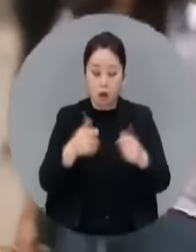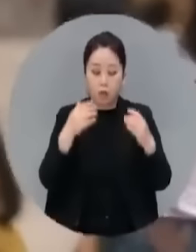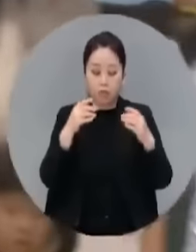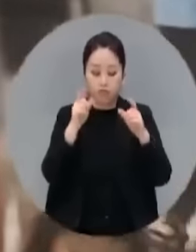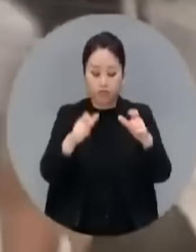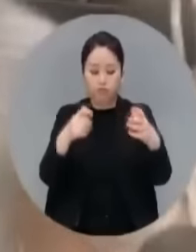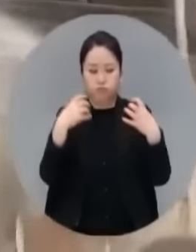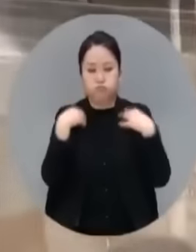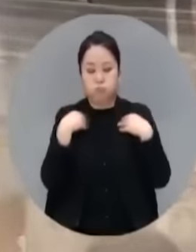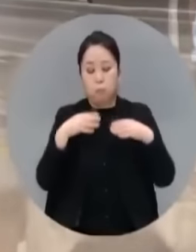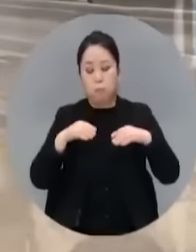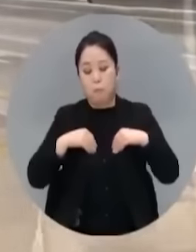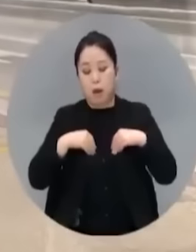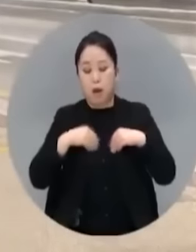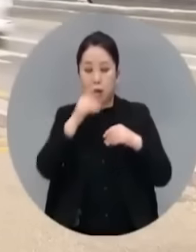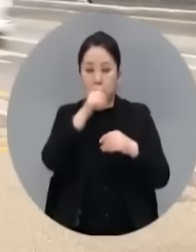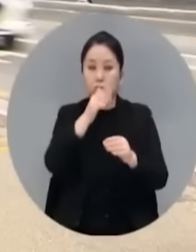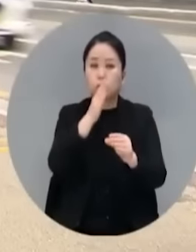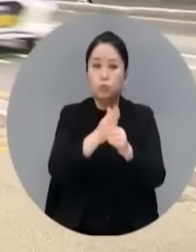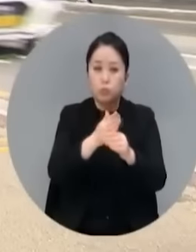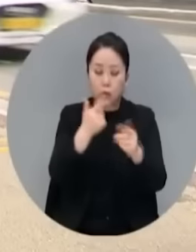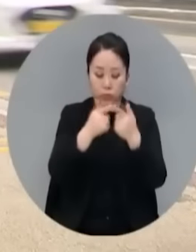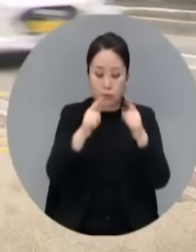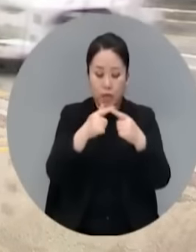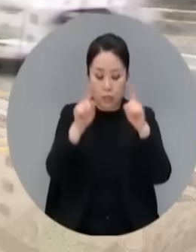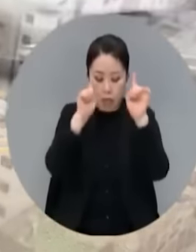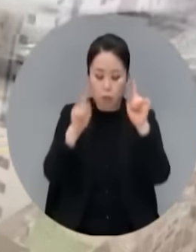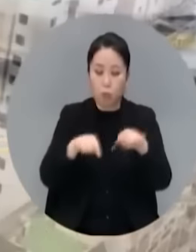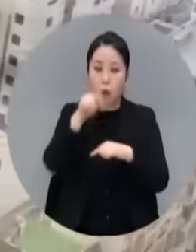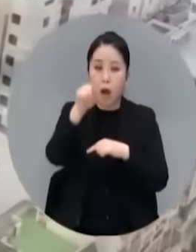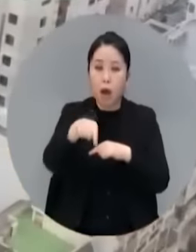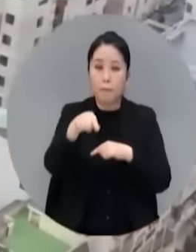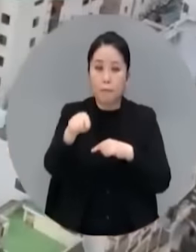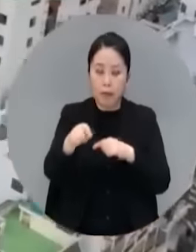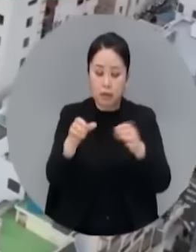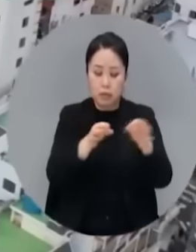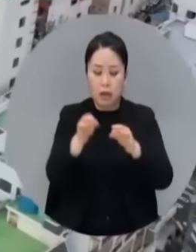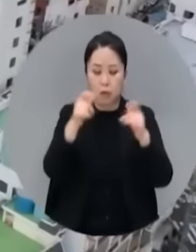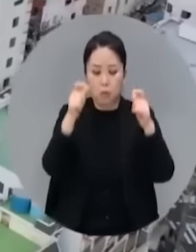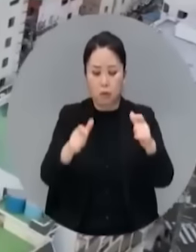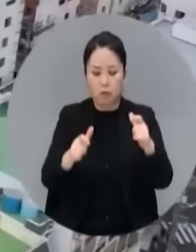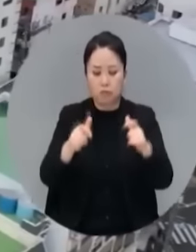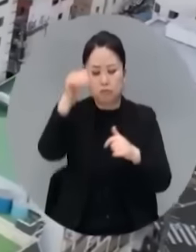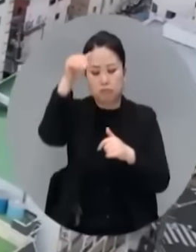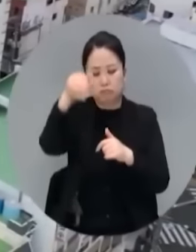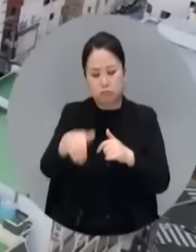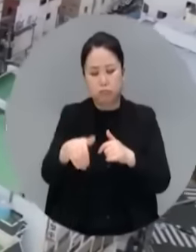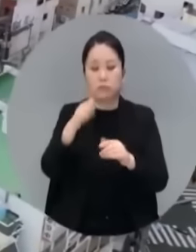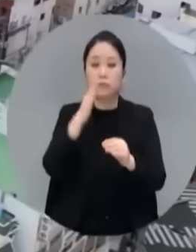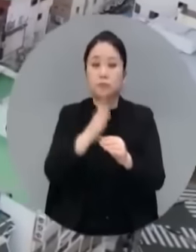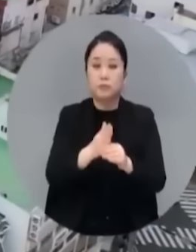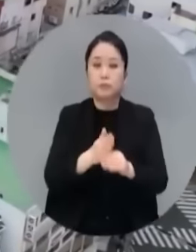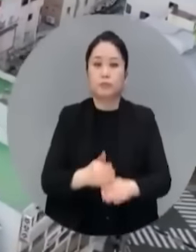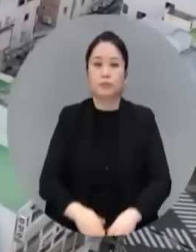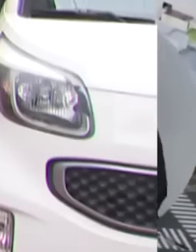사이 부산대학교 앞 상권은 이제 그 명성이 옛말이 되고 있습니다. MBC 뉴스 이승엽입니다.